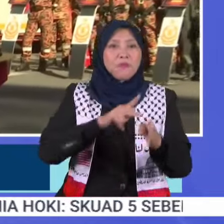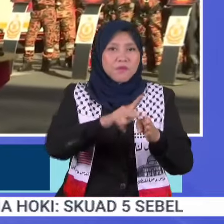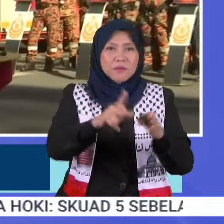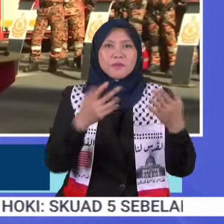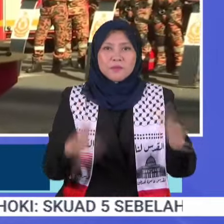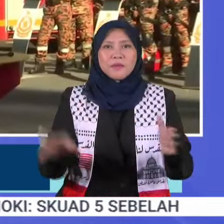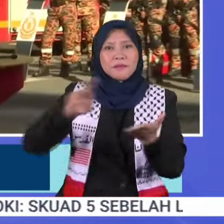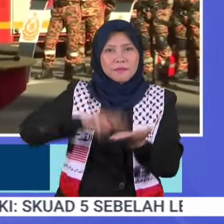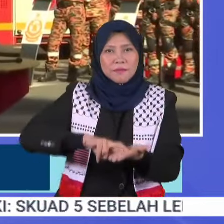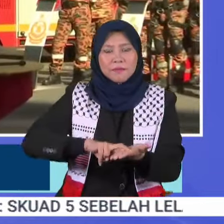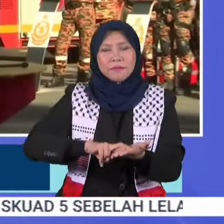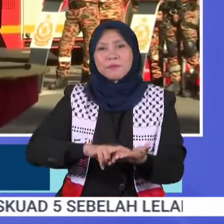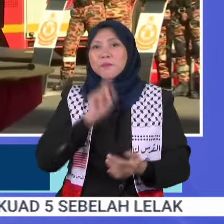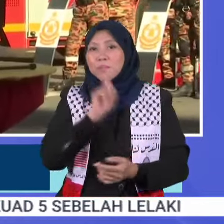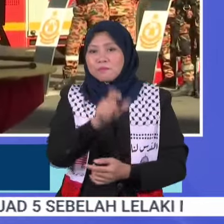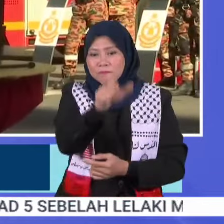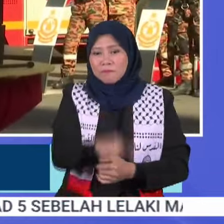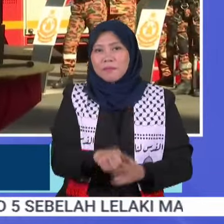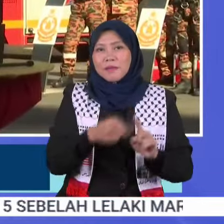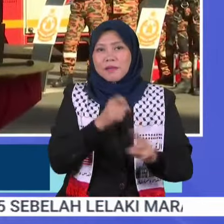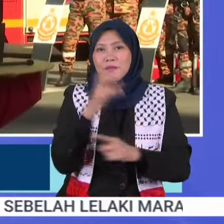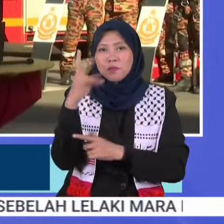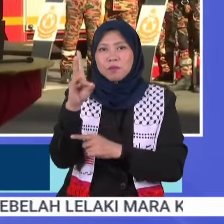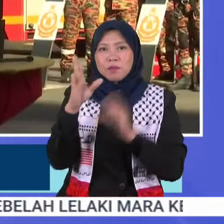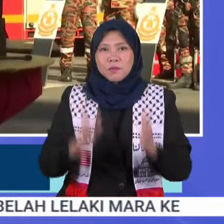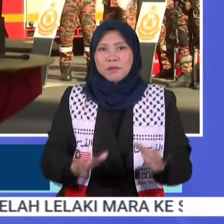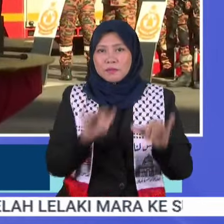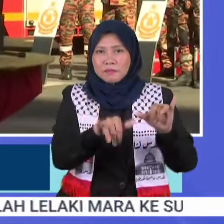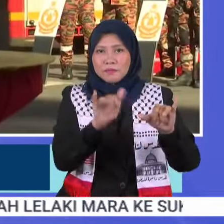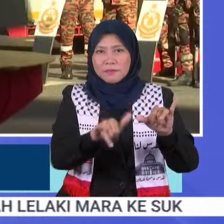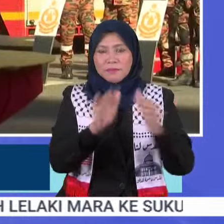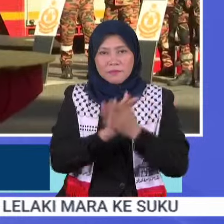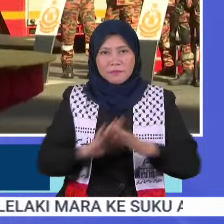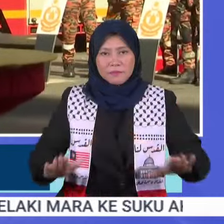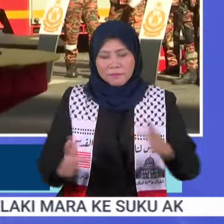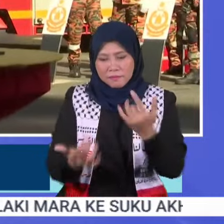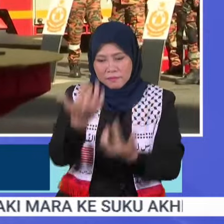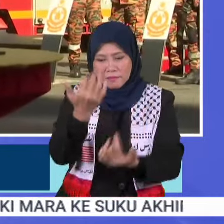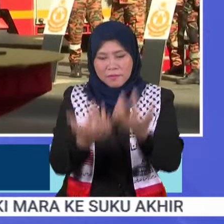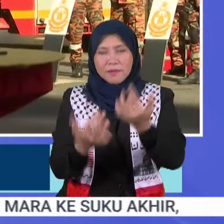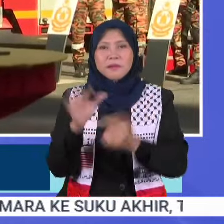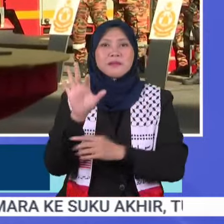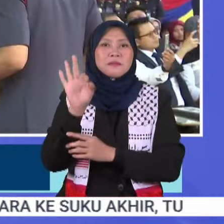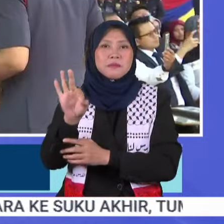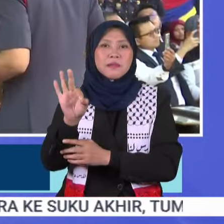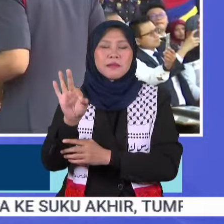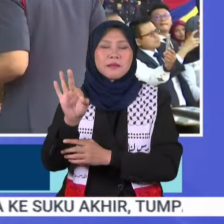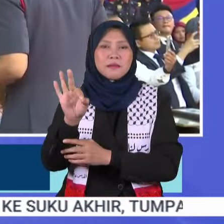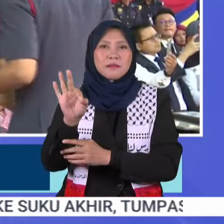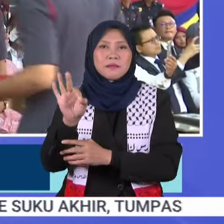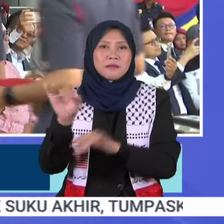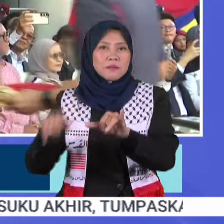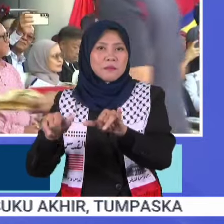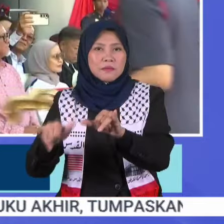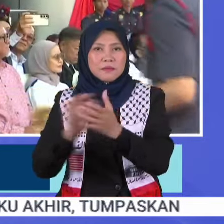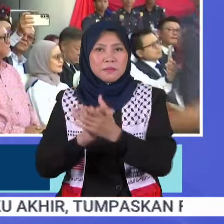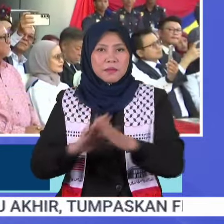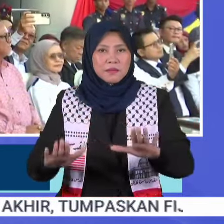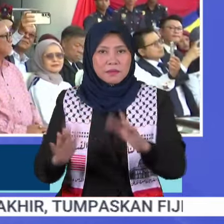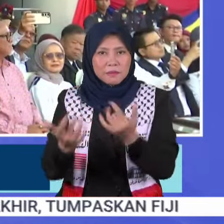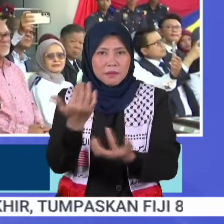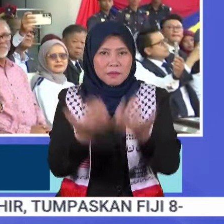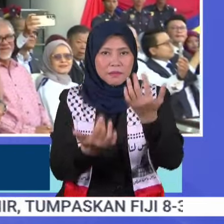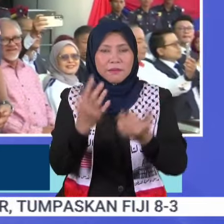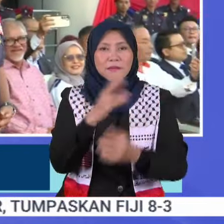yang berdaftar terdiri daripada 17 orang jurutera keselamatan kebakaran, 9 buah firma kejuruteraan keselamatan